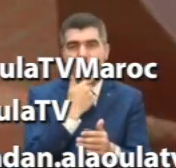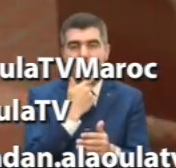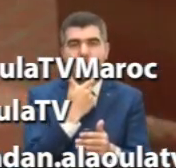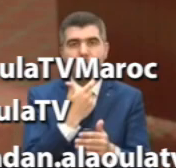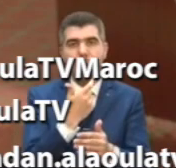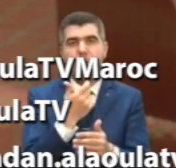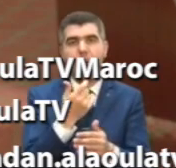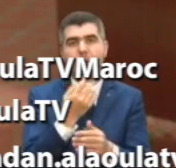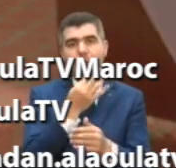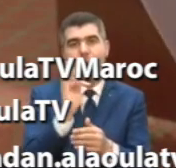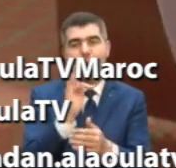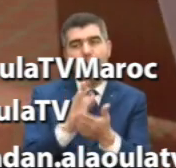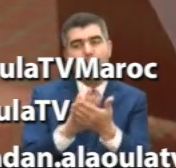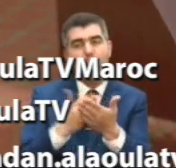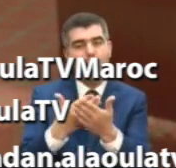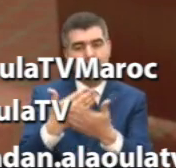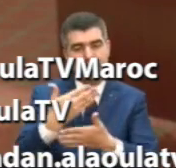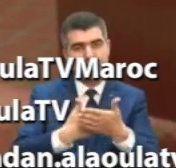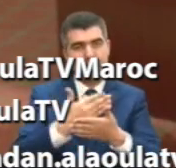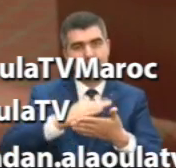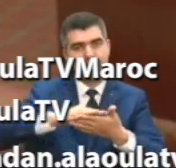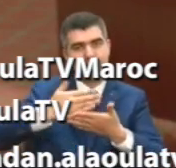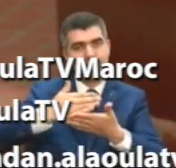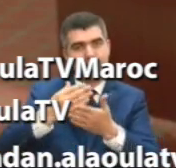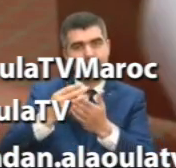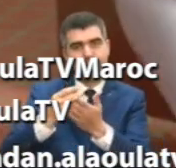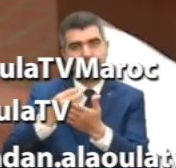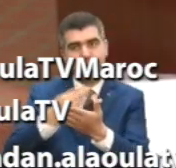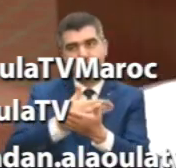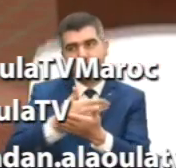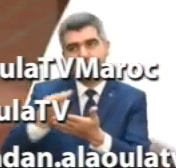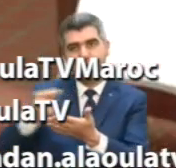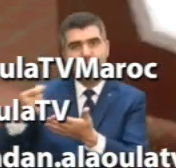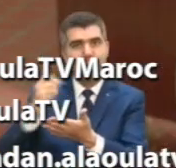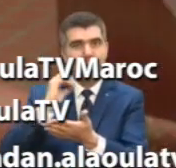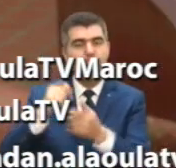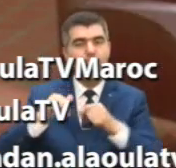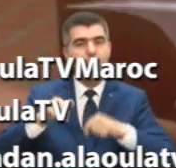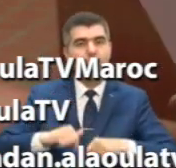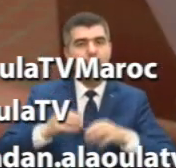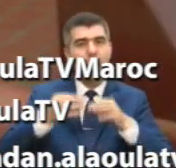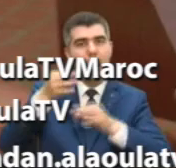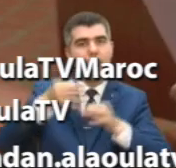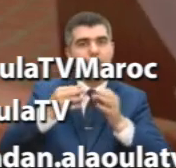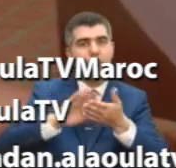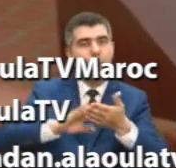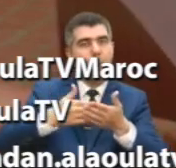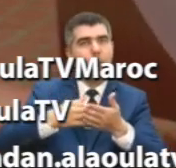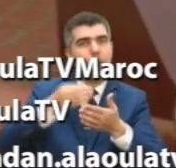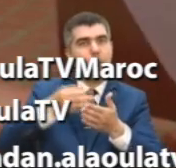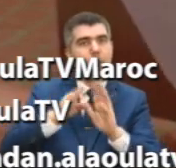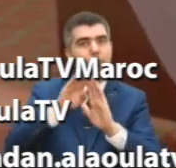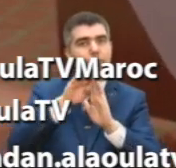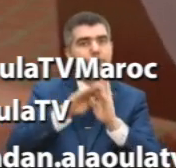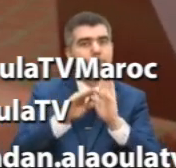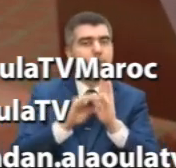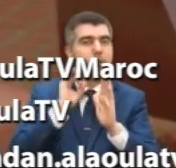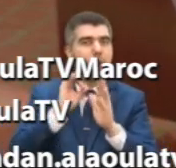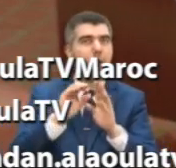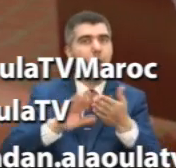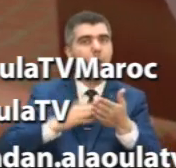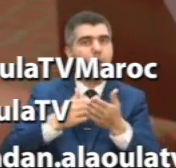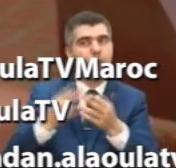للجالية. طبيعة الحال تشارك وزارة العدل ضمن أنشطة الحكومة في كل اللجان المعنية